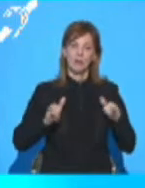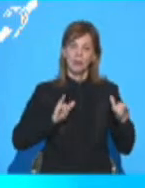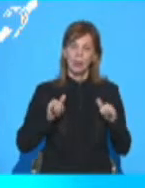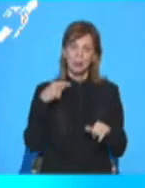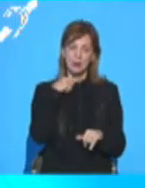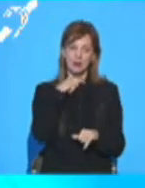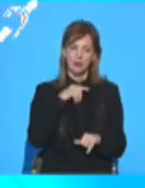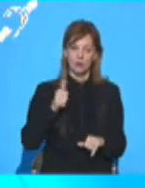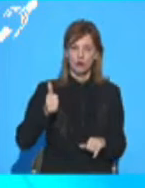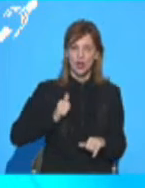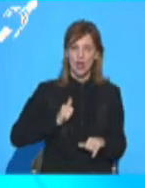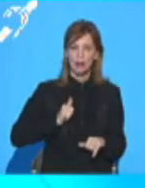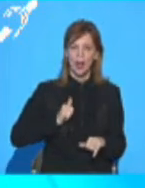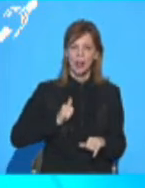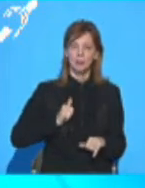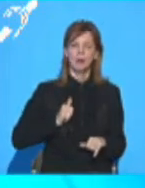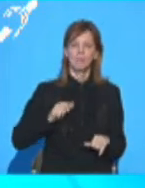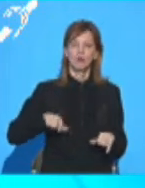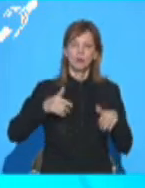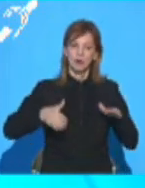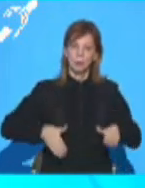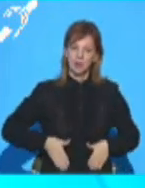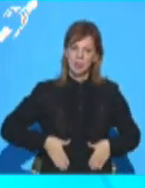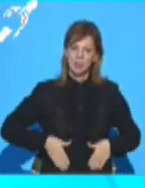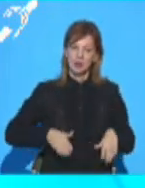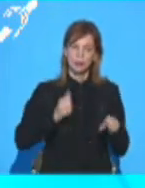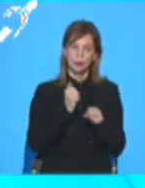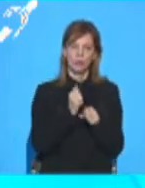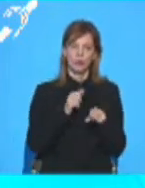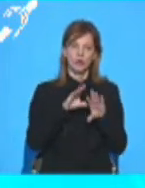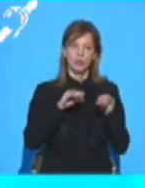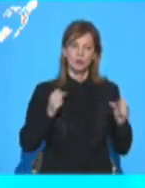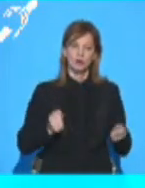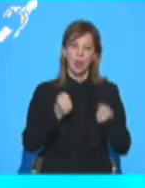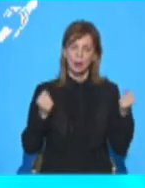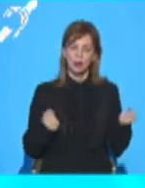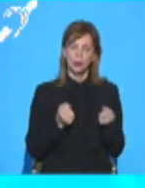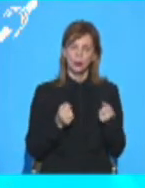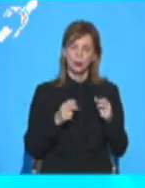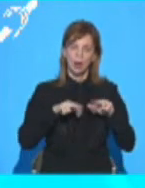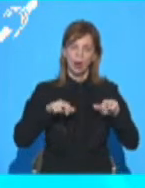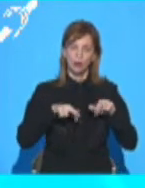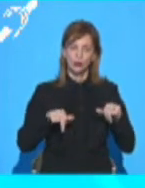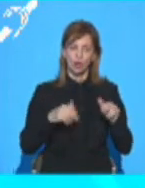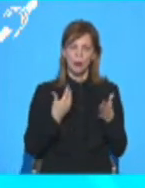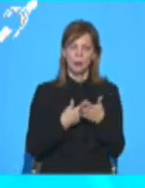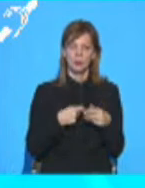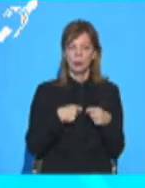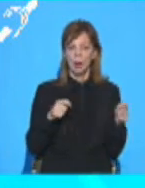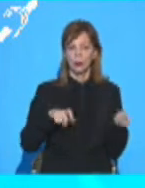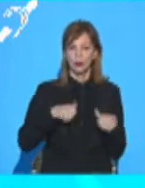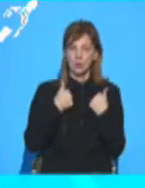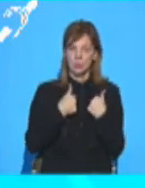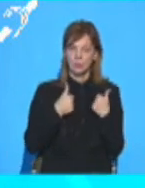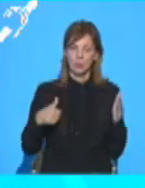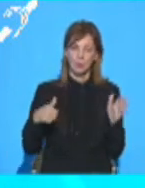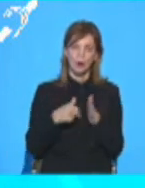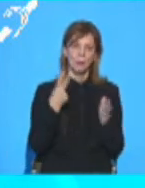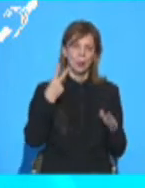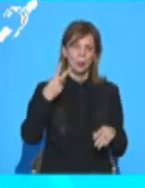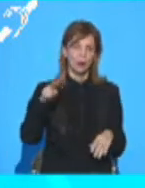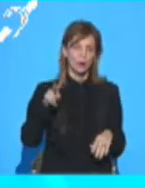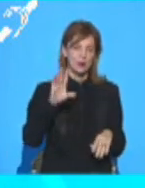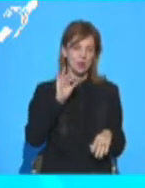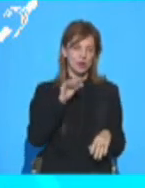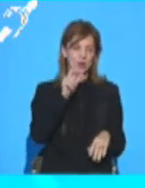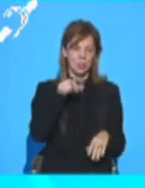de Crăciun, jandarmii vor fi la datorie, vor intensifica acțiunile preventive și misiunile pentru ca totul să se desfășoare în siguranță. Peste 250